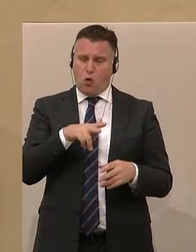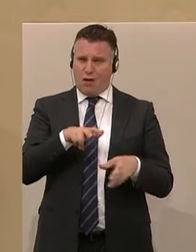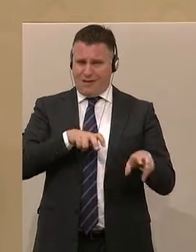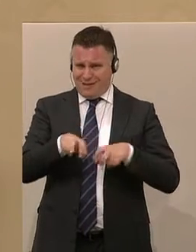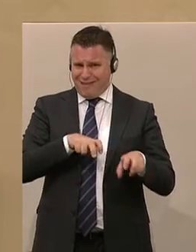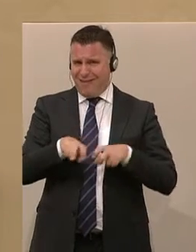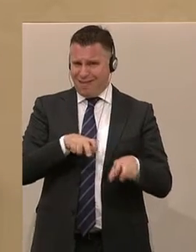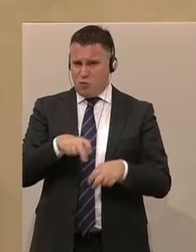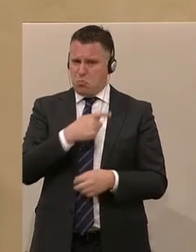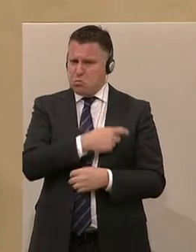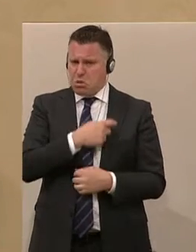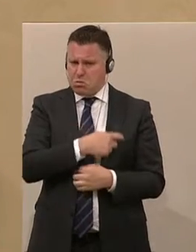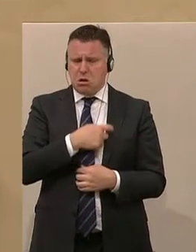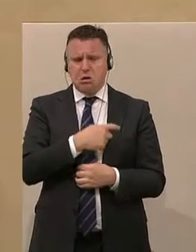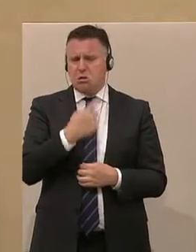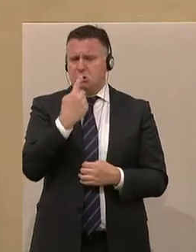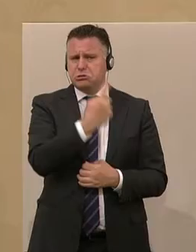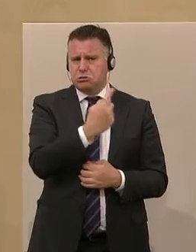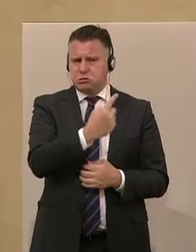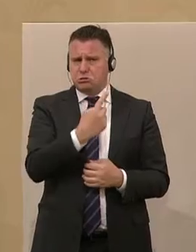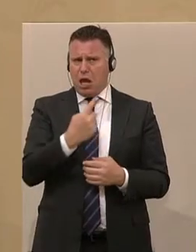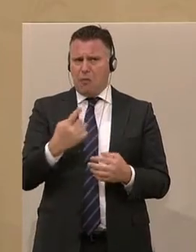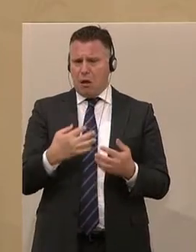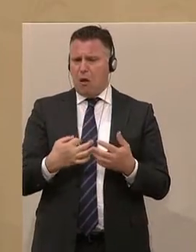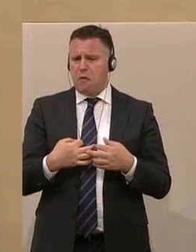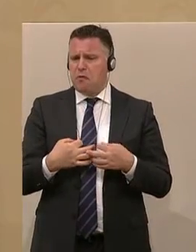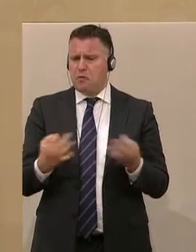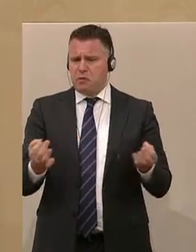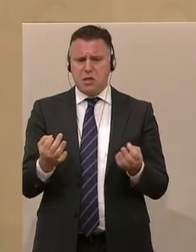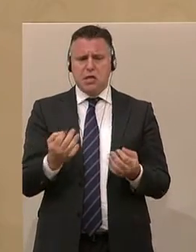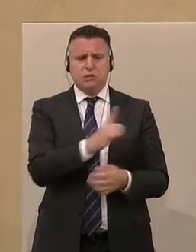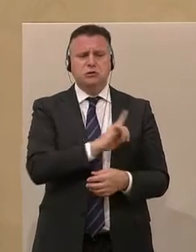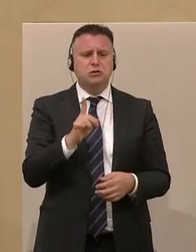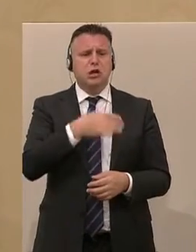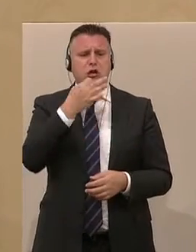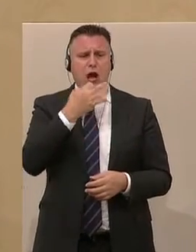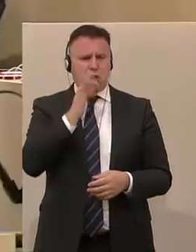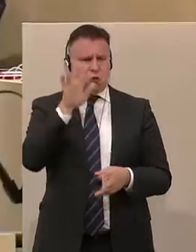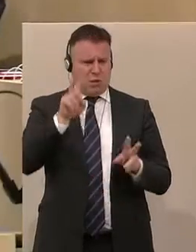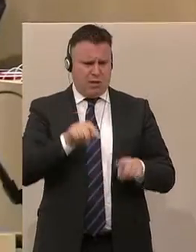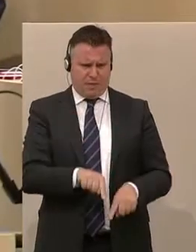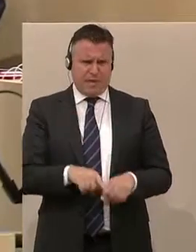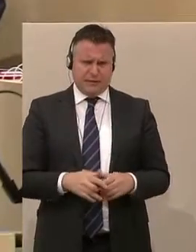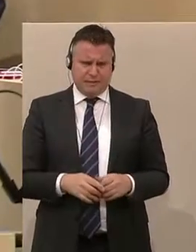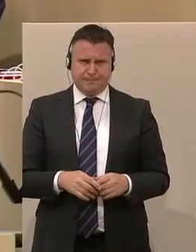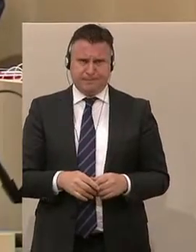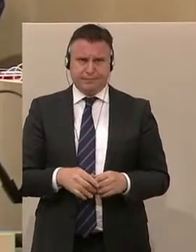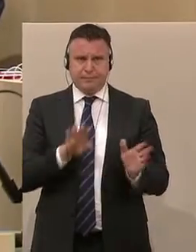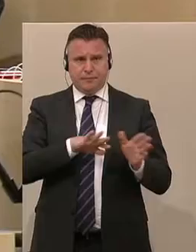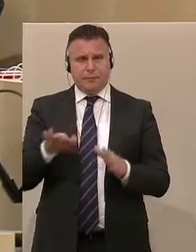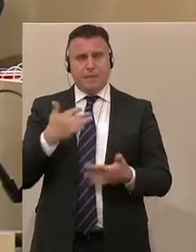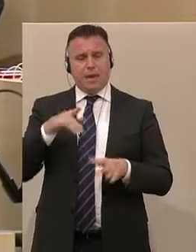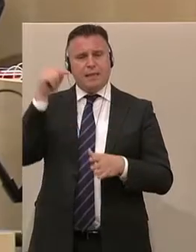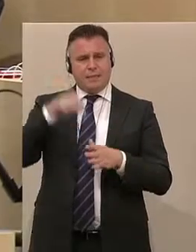SPÖ-Regierungsfraktion das hier in keiner Art und Weise hier heute thematisiert. Gehen wir vielleicht ein bisschen in